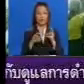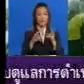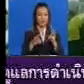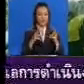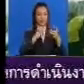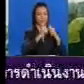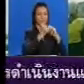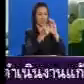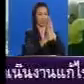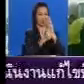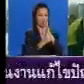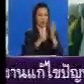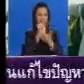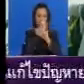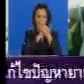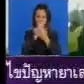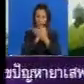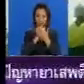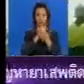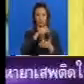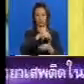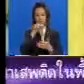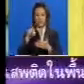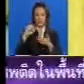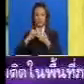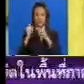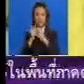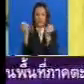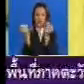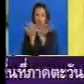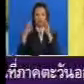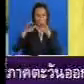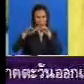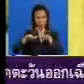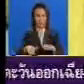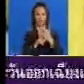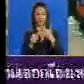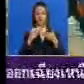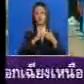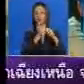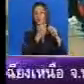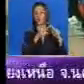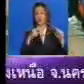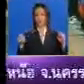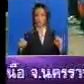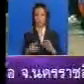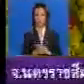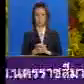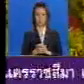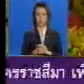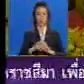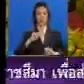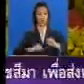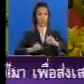แก้ไขปัญหายาเสพติดลดความแตกแยกและสร้างความสามัคคีในสังคมเยาวชนรุ่นใหม่อาจส